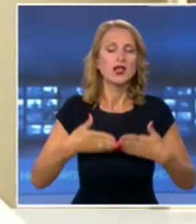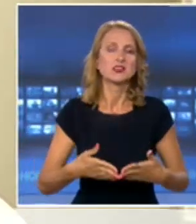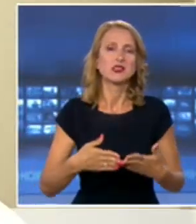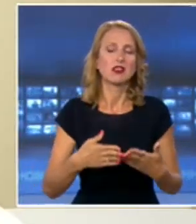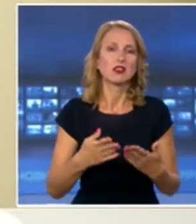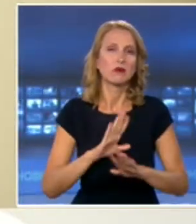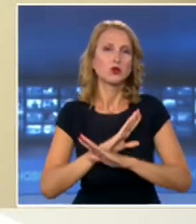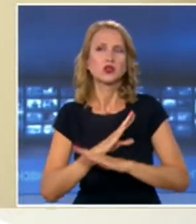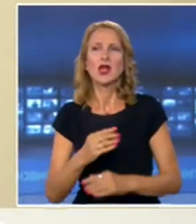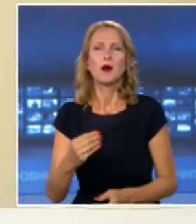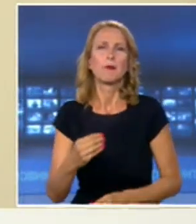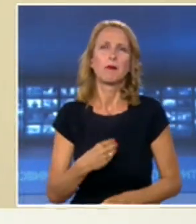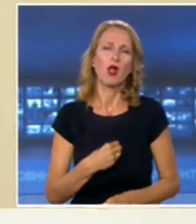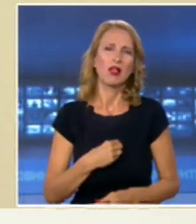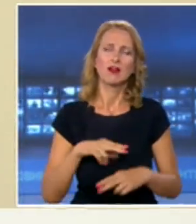Болката остава.